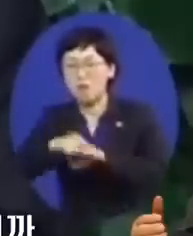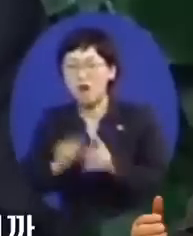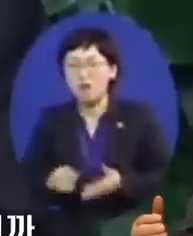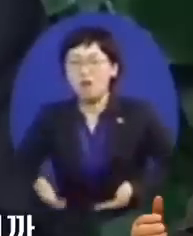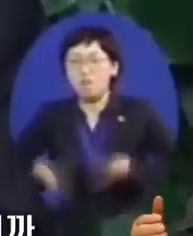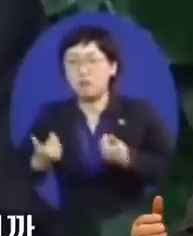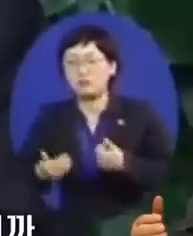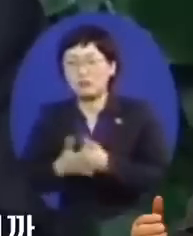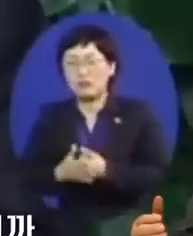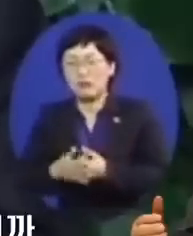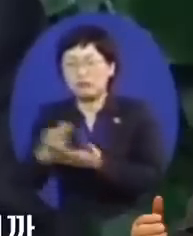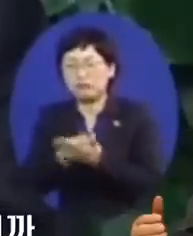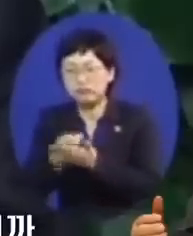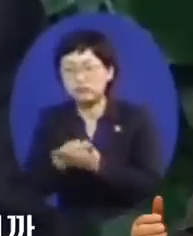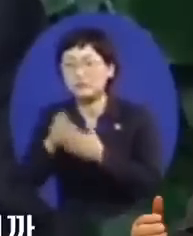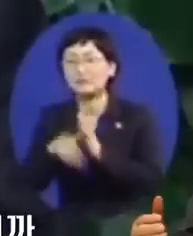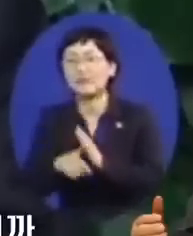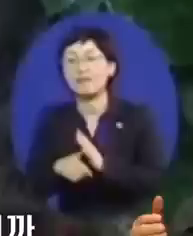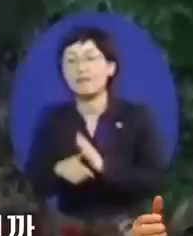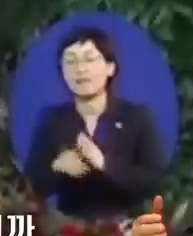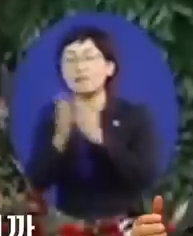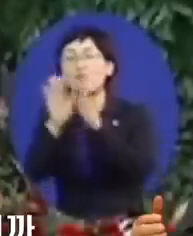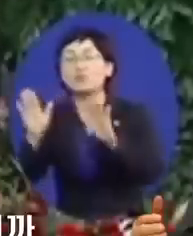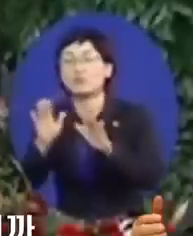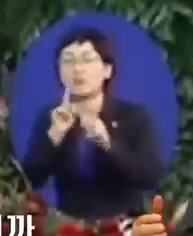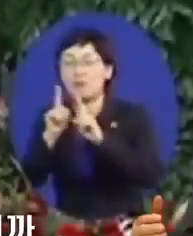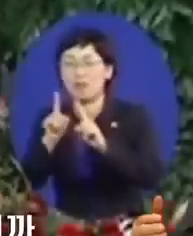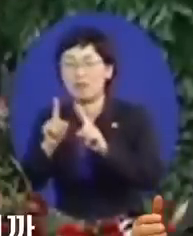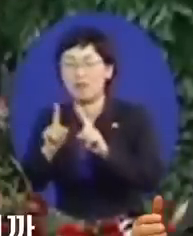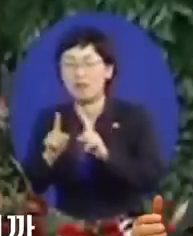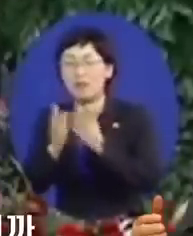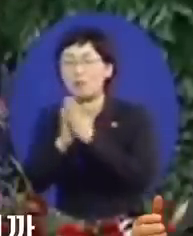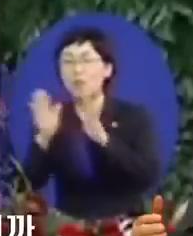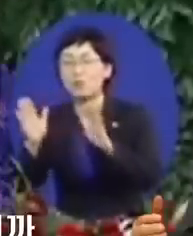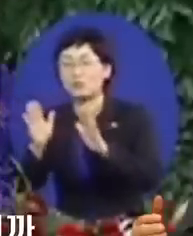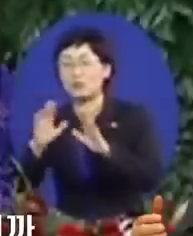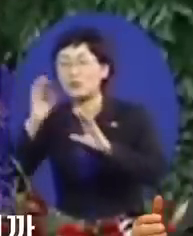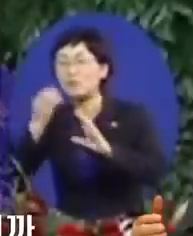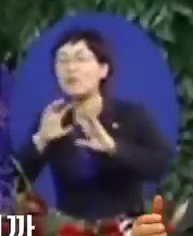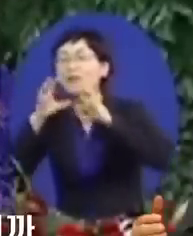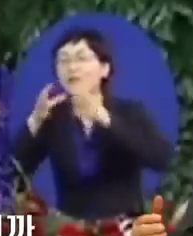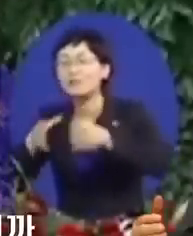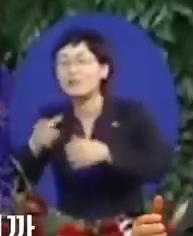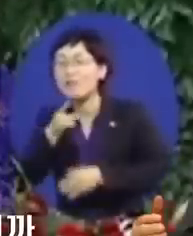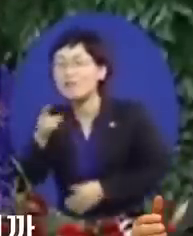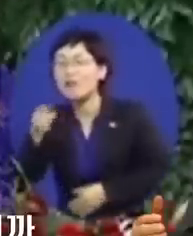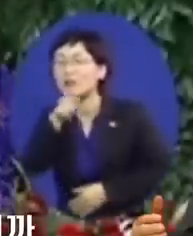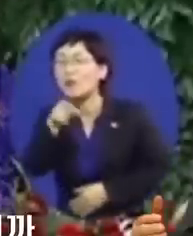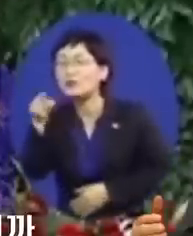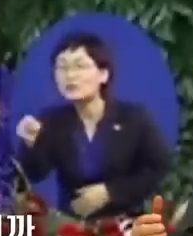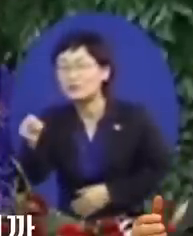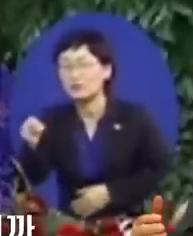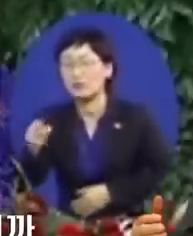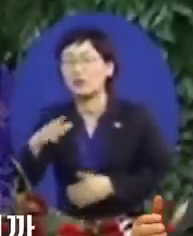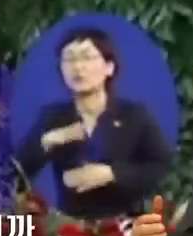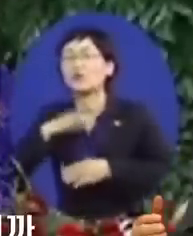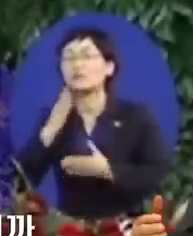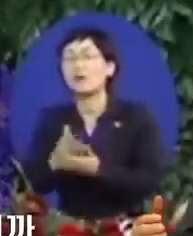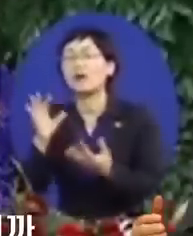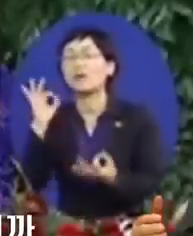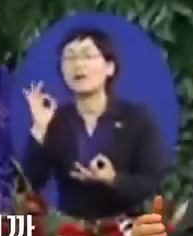발부둥을 쳤습니다. 그때 모세가 하는 말이, 모세가 백성에게 이르되 너희는 두려워하지 말고 가만히